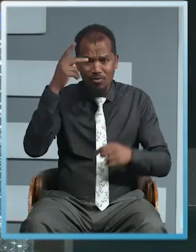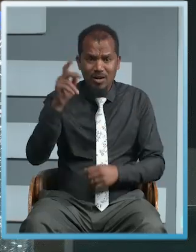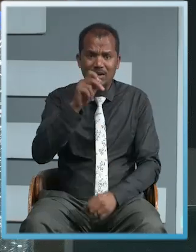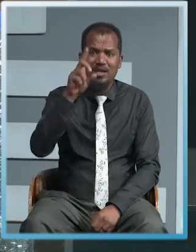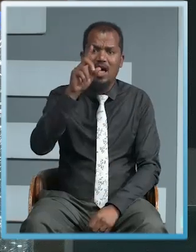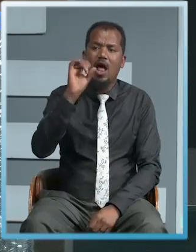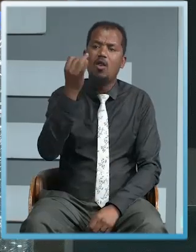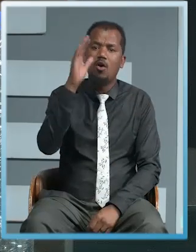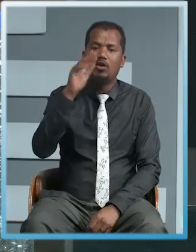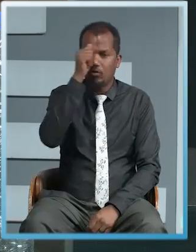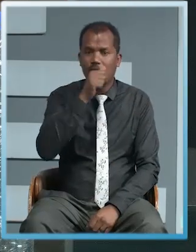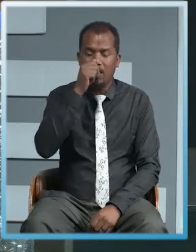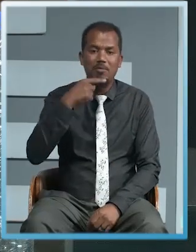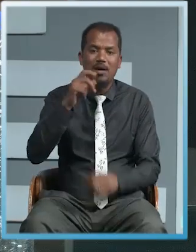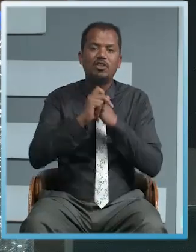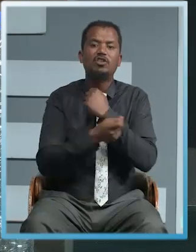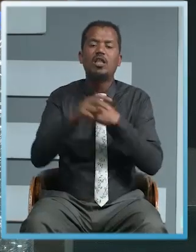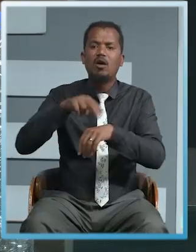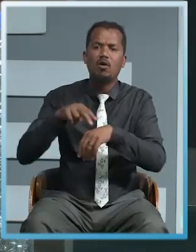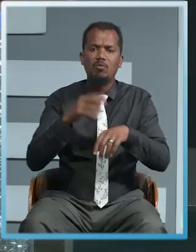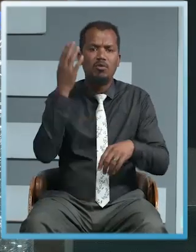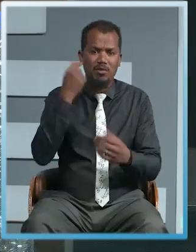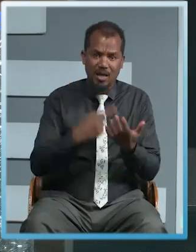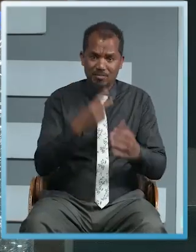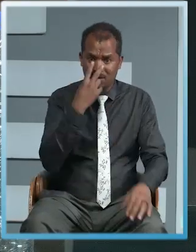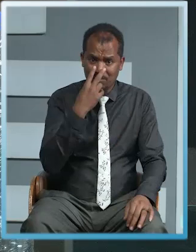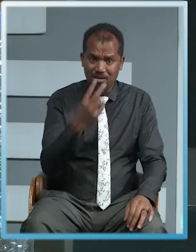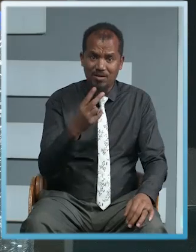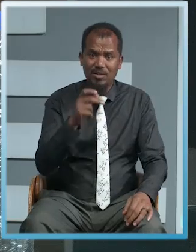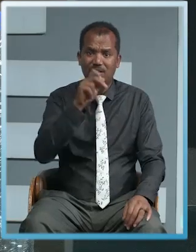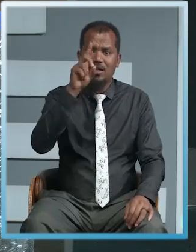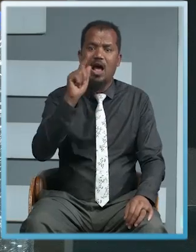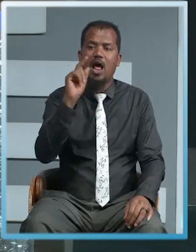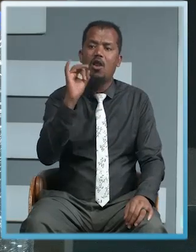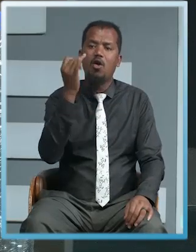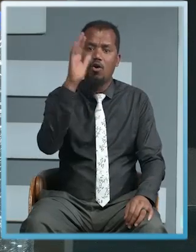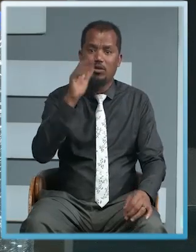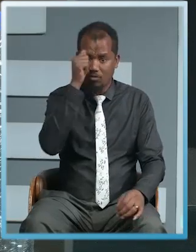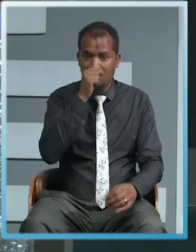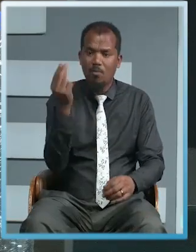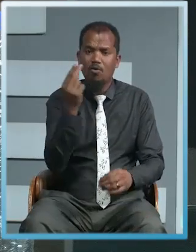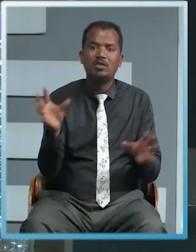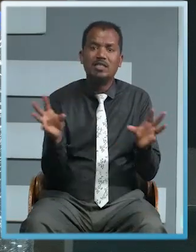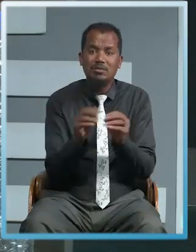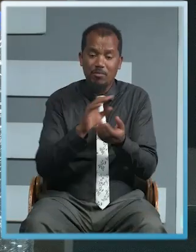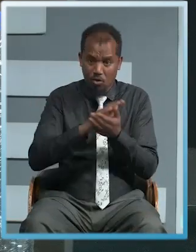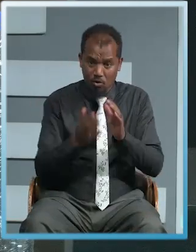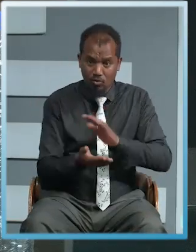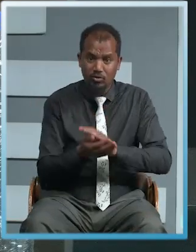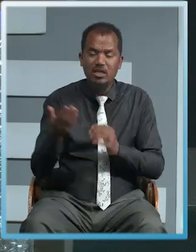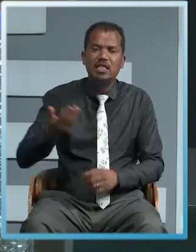ምሁራን ዲያሎግ ኢትዮጵያ የተሰኘ ድርጅት አቋቁመው ነበር። ይህንን በሚመለከት የዲያሎግ ኢትዮጵያ ድርጅት ቦርድ ሰብሳቢ